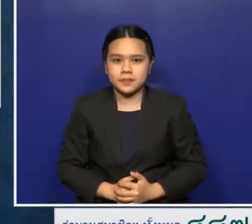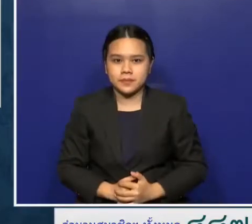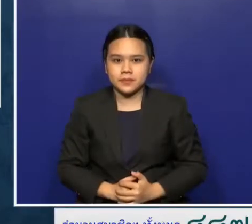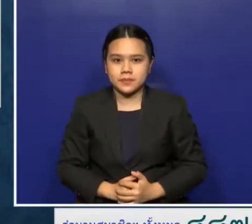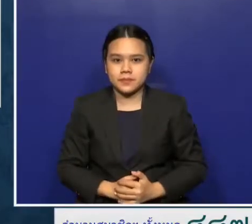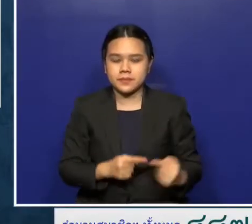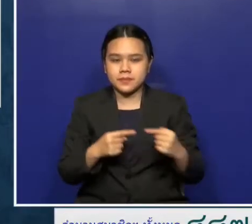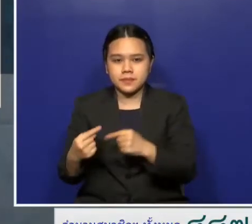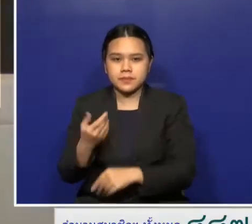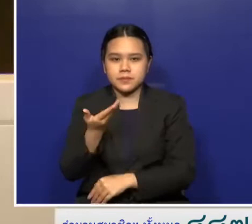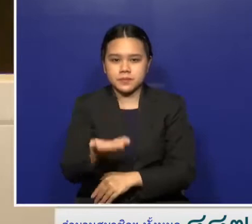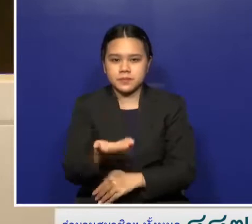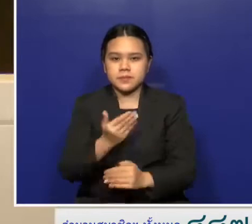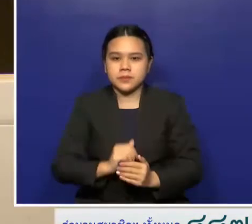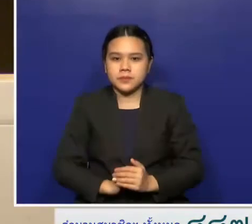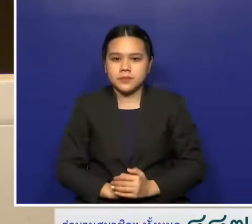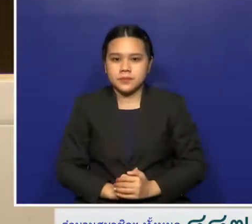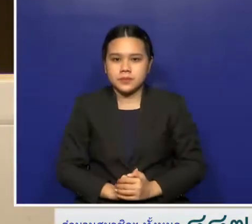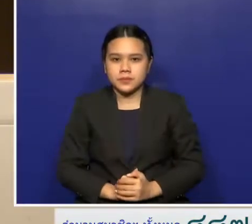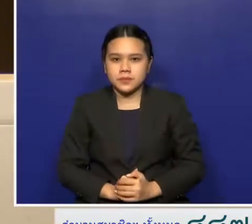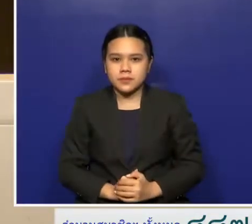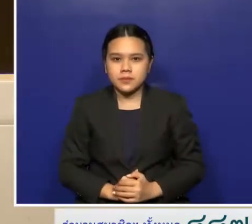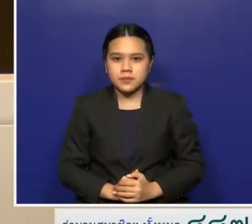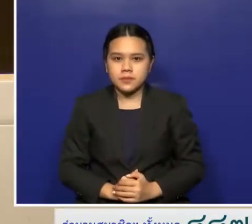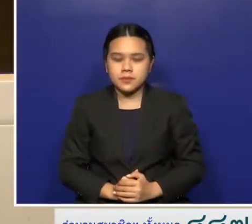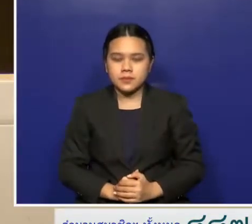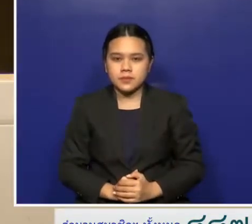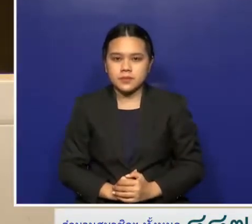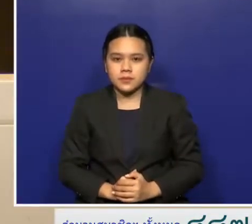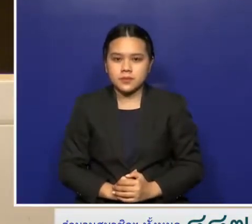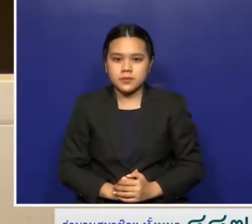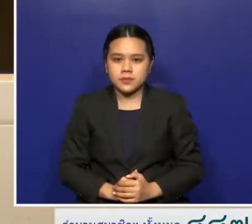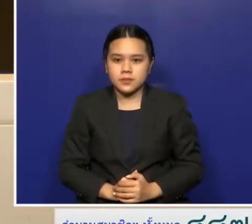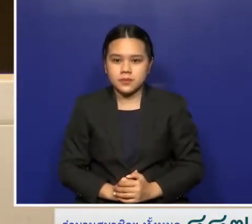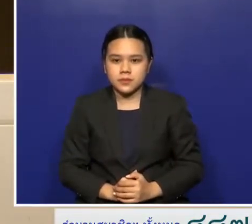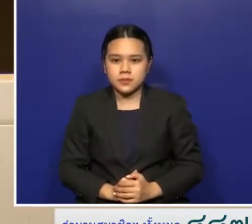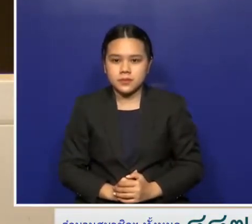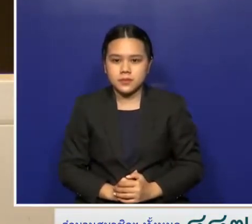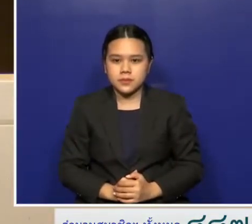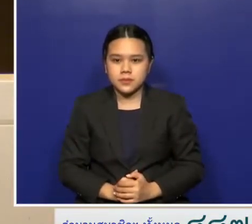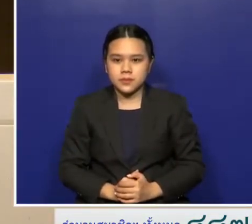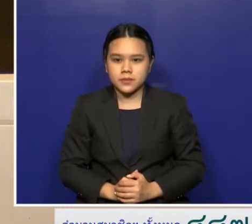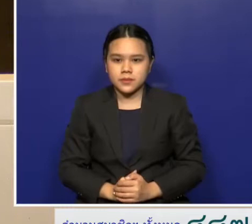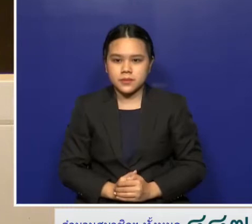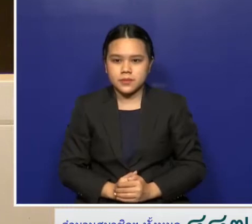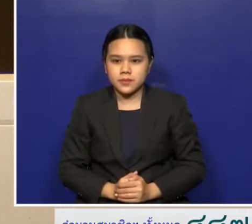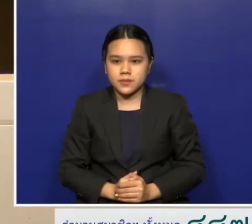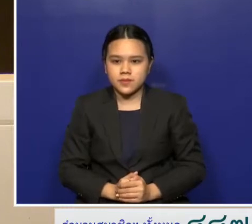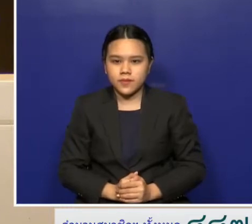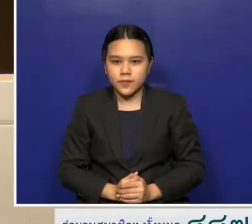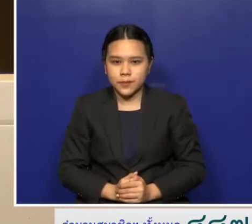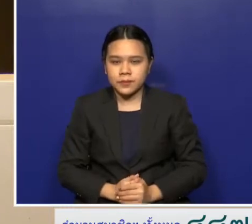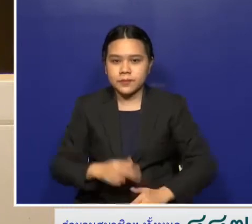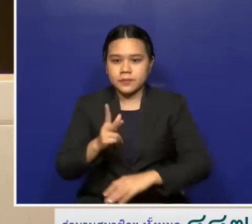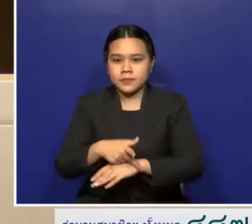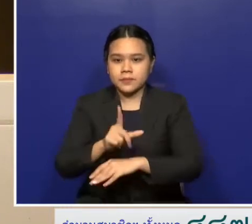ท่านอุปบนศัตรครับ เชิญครับกาเปเรีนทานประ